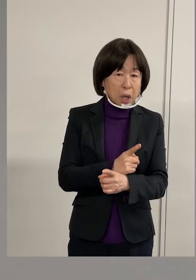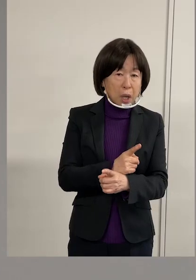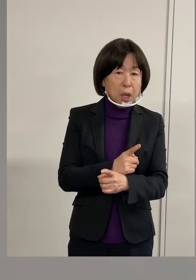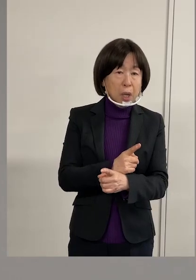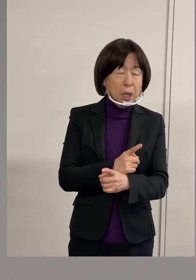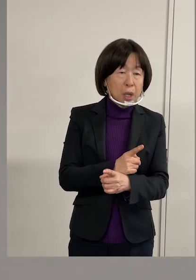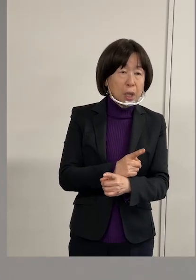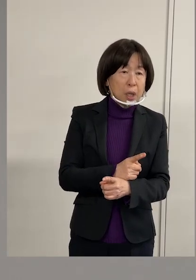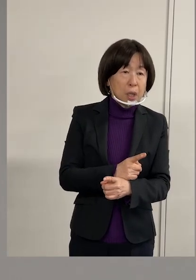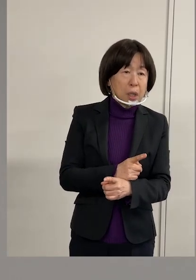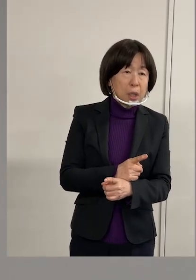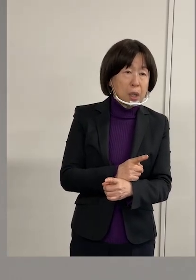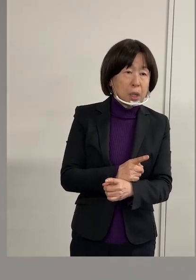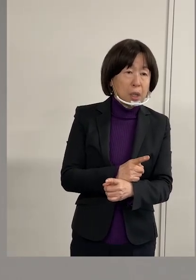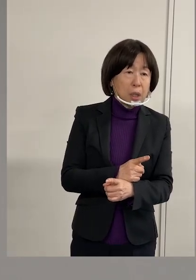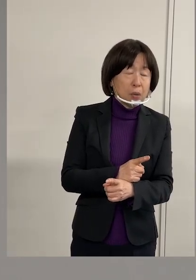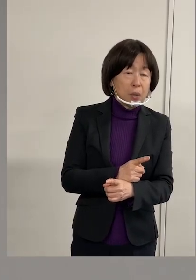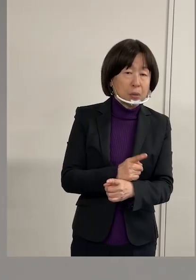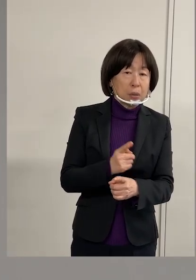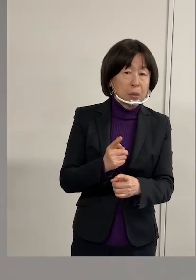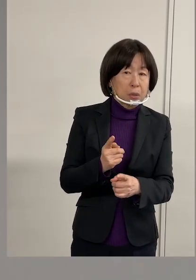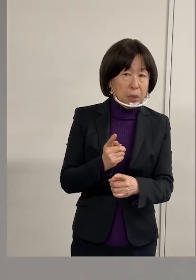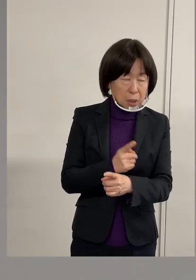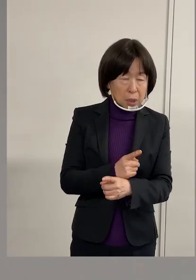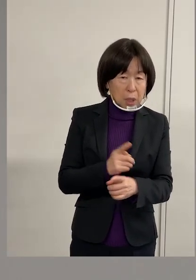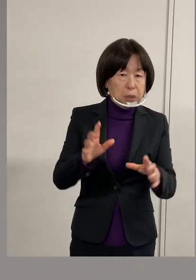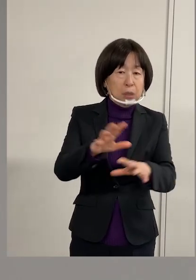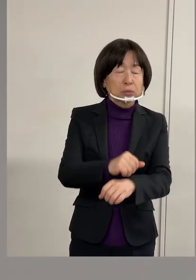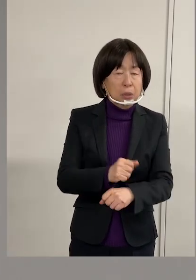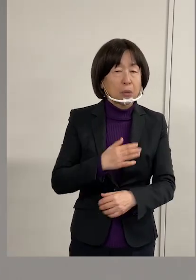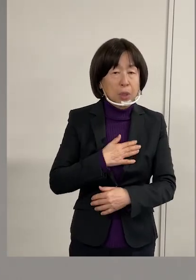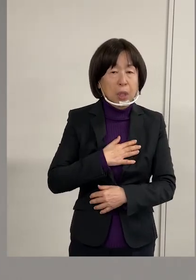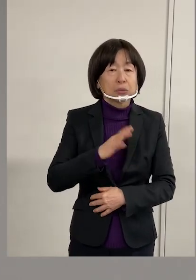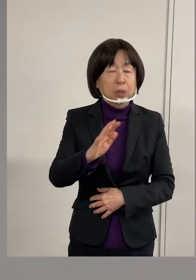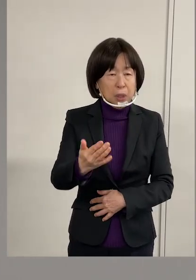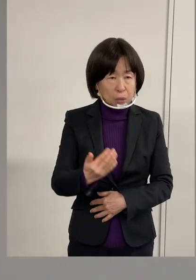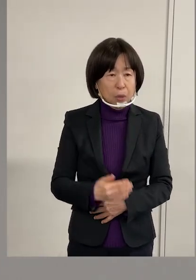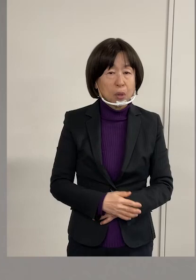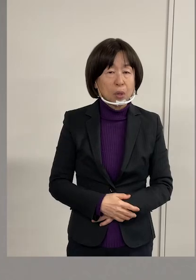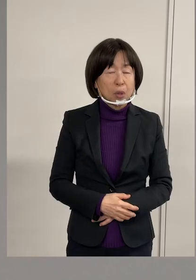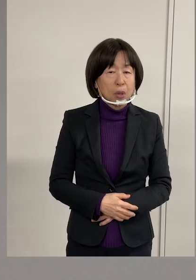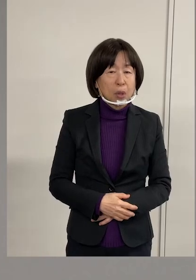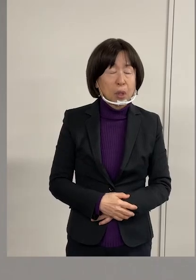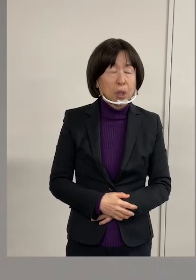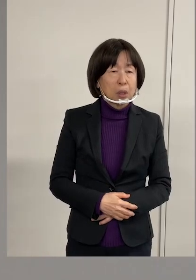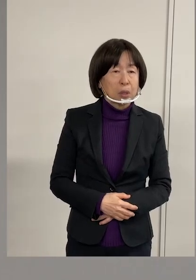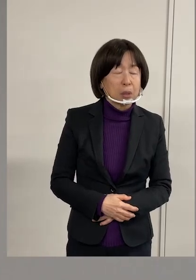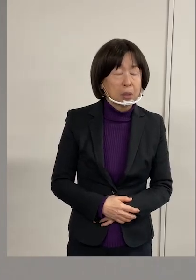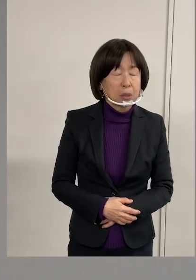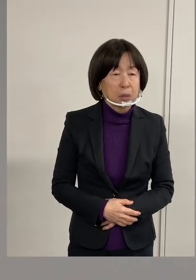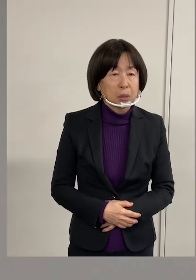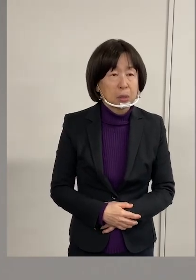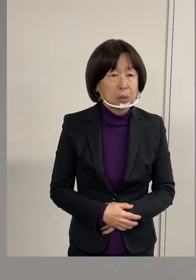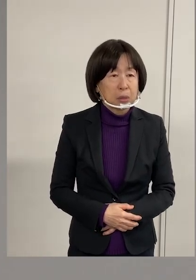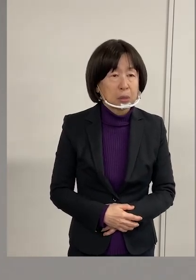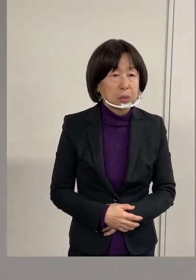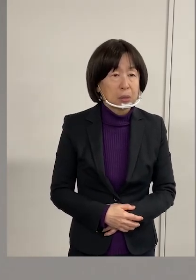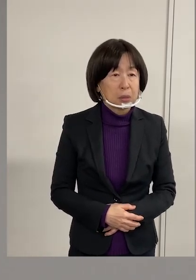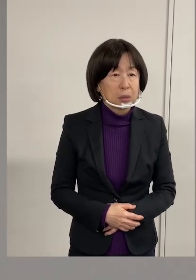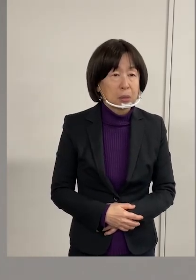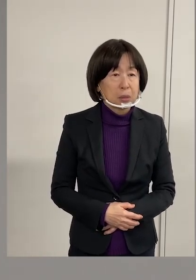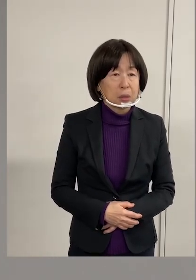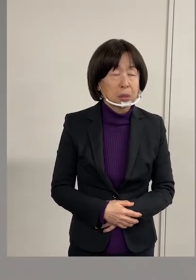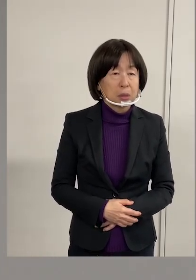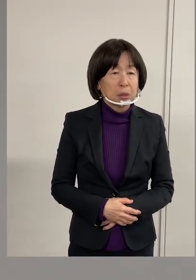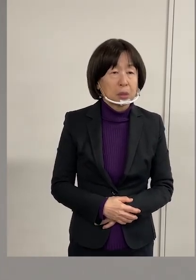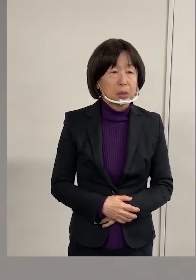無償はやめますというのは、まあ、まあ、言ってわかるんですけども、その時期にこう、取って返してあげますというのはですよね。こう、振幅の